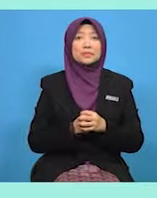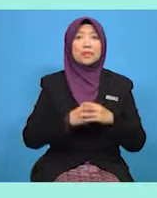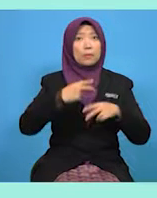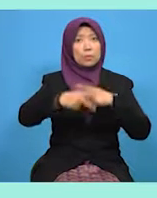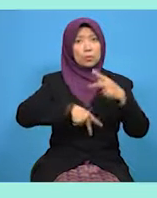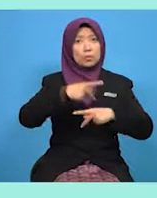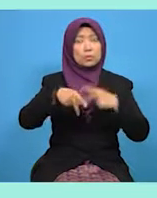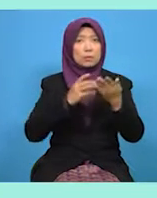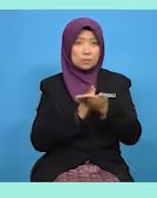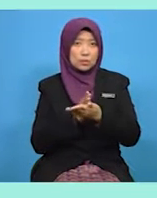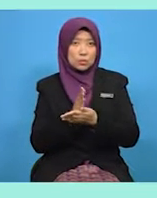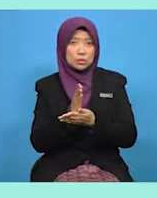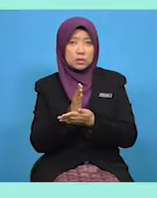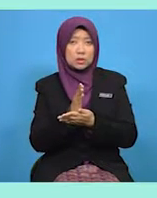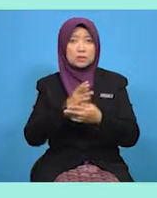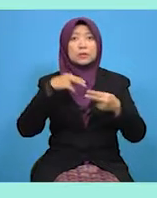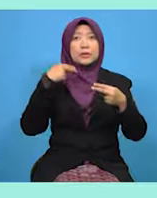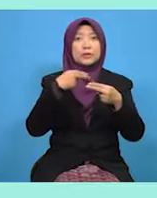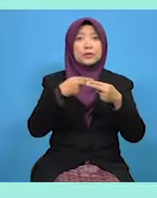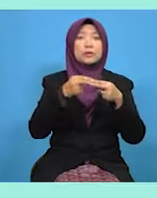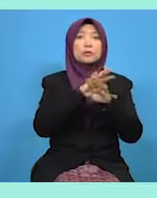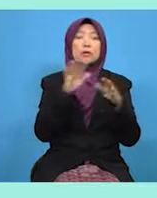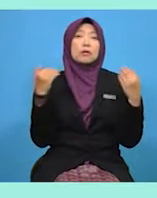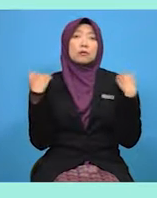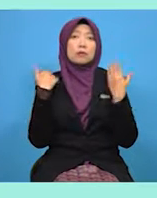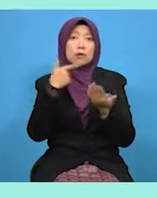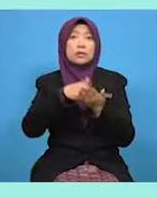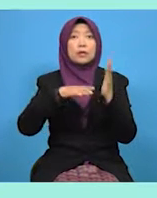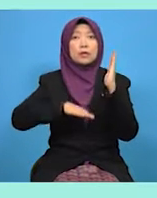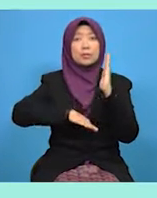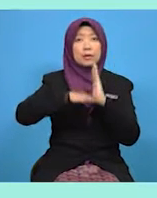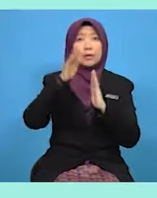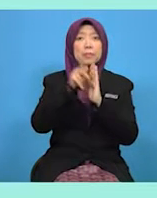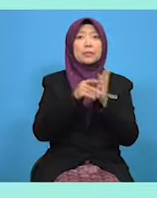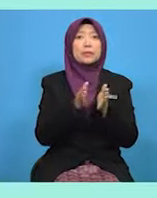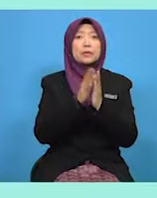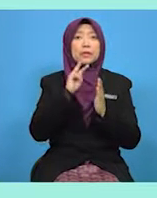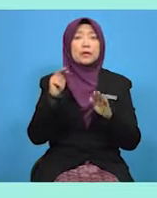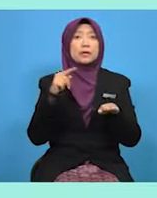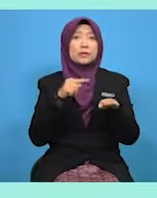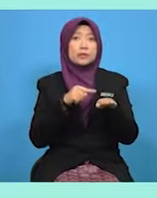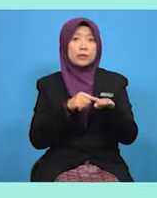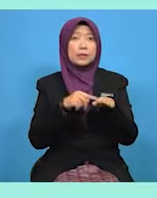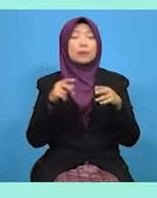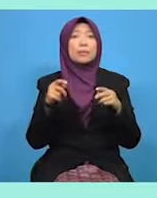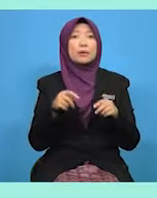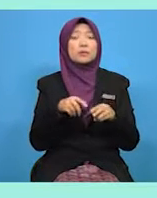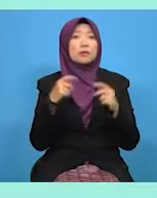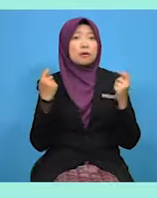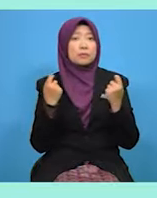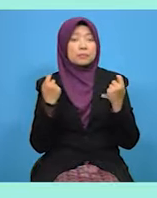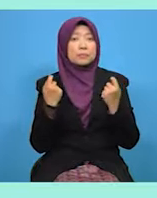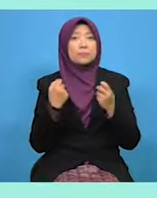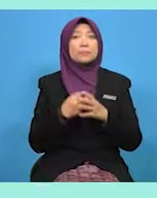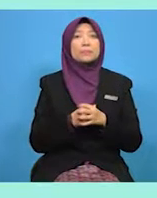Proses ini berterusan sehingga tiada lagi lebihan permintaan agregat di pasaran.